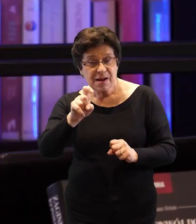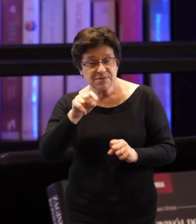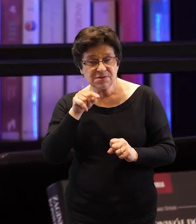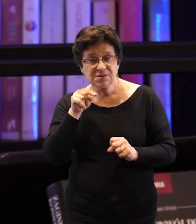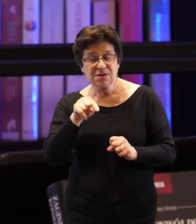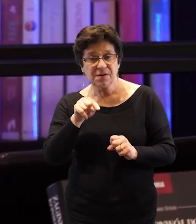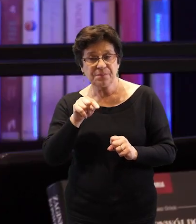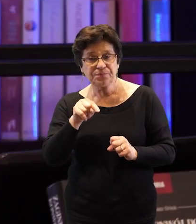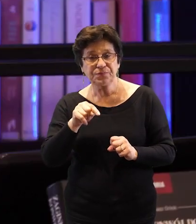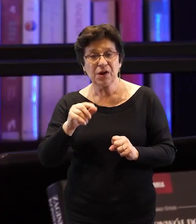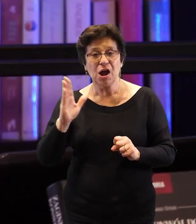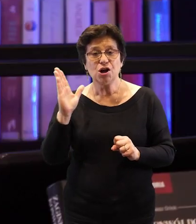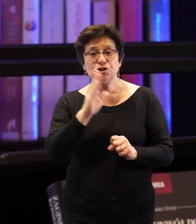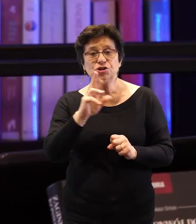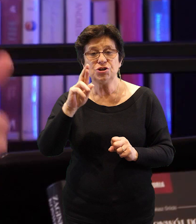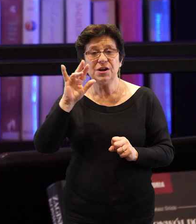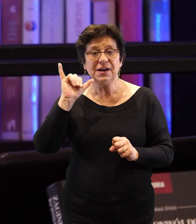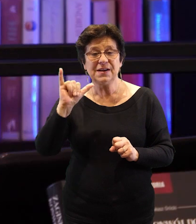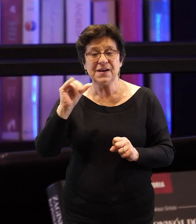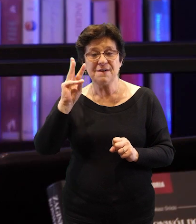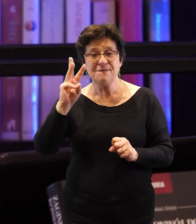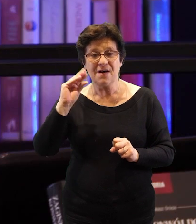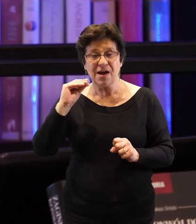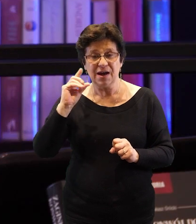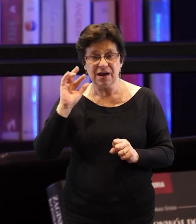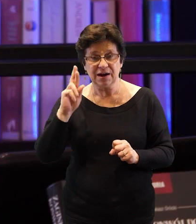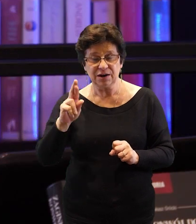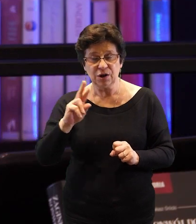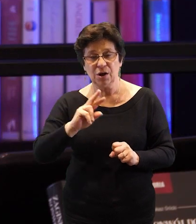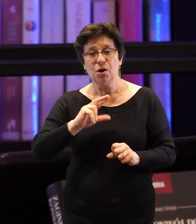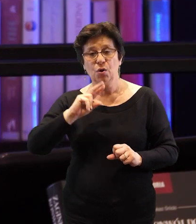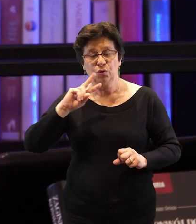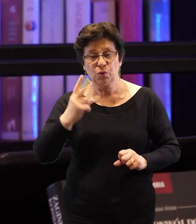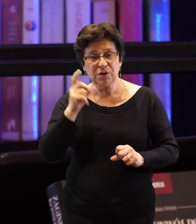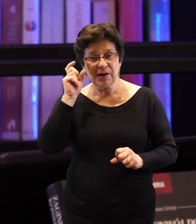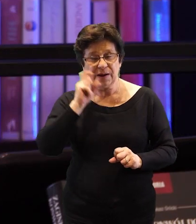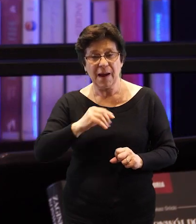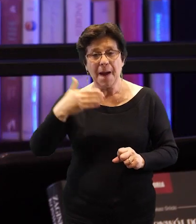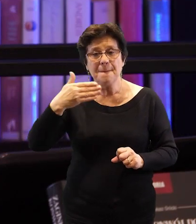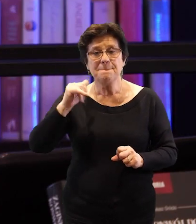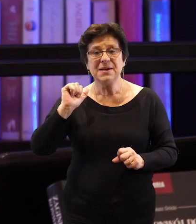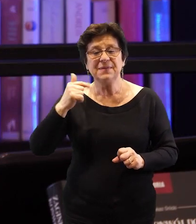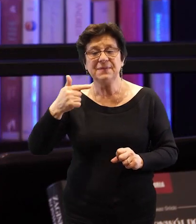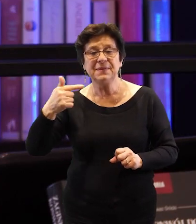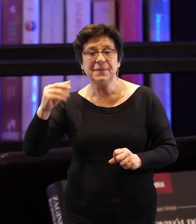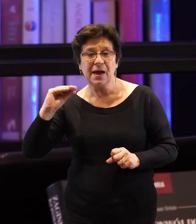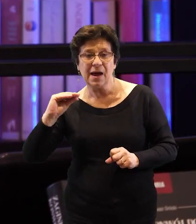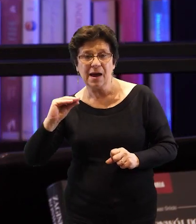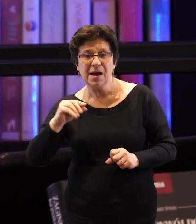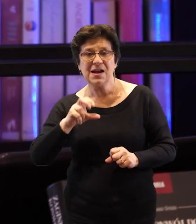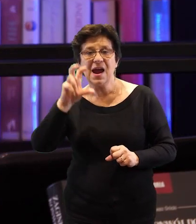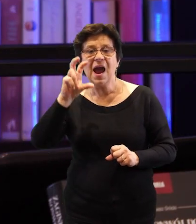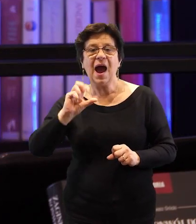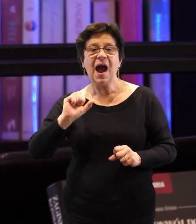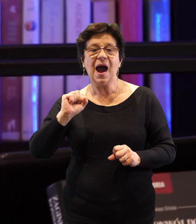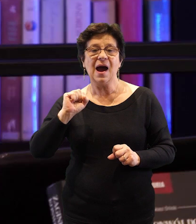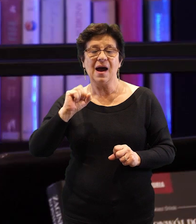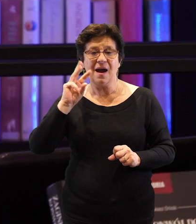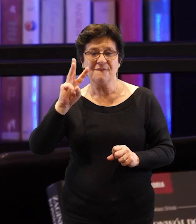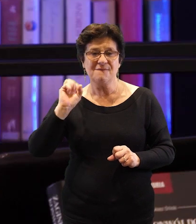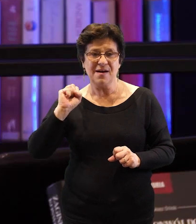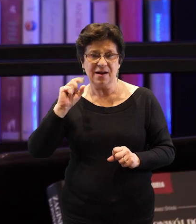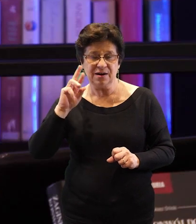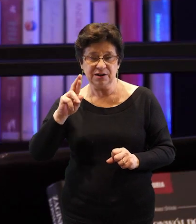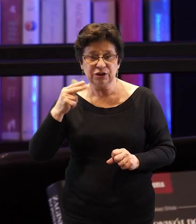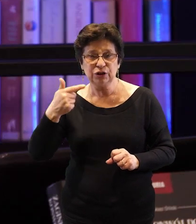konstruktor Rudolf Schriever, drugi niemiecki konstruktor Richard Mitte i niejaki Habermoll. To były cztery